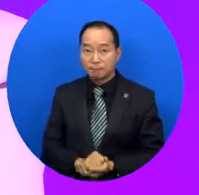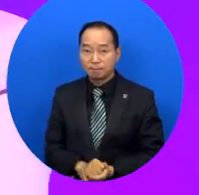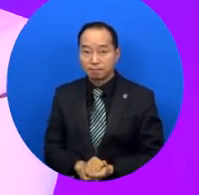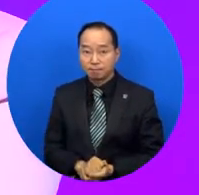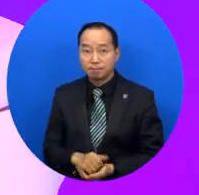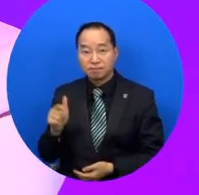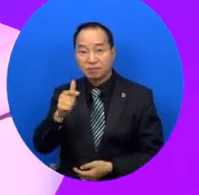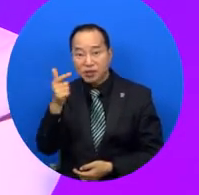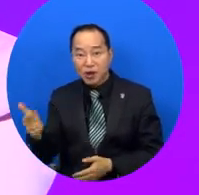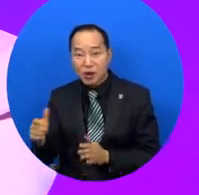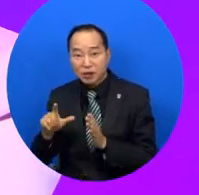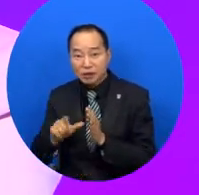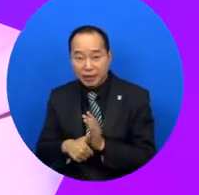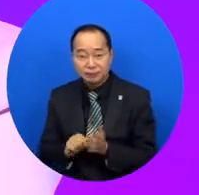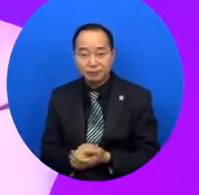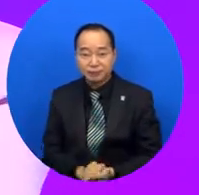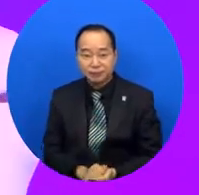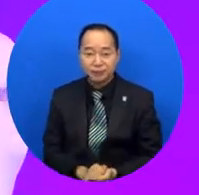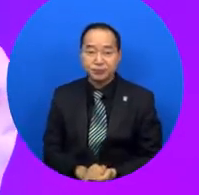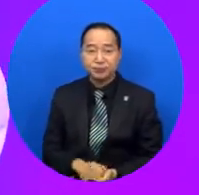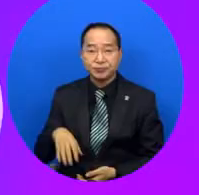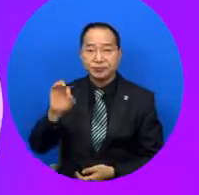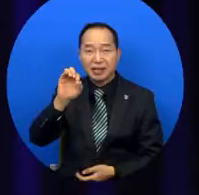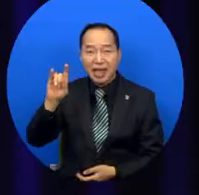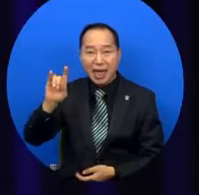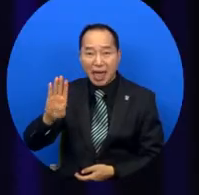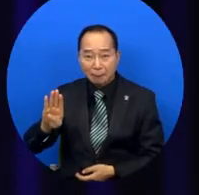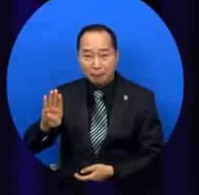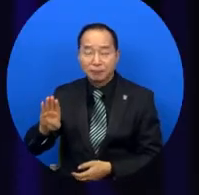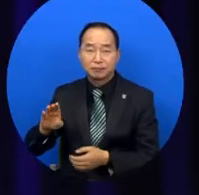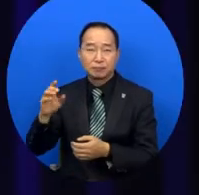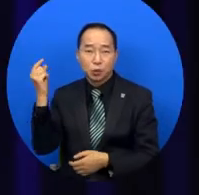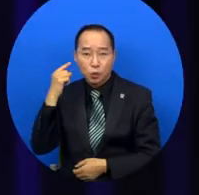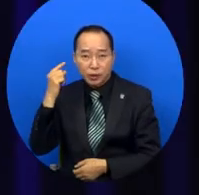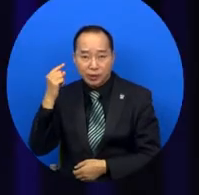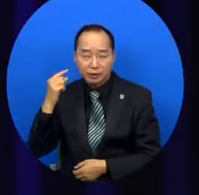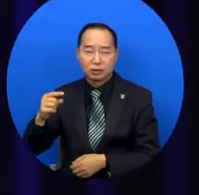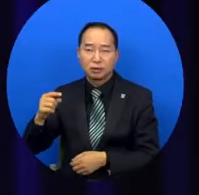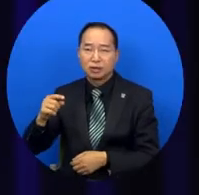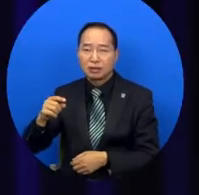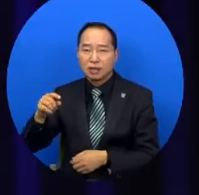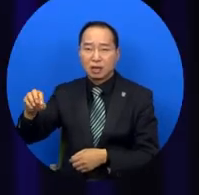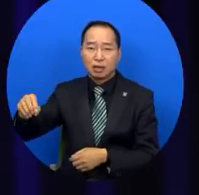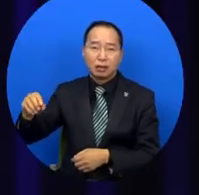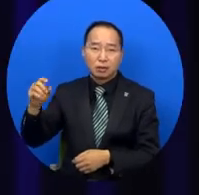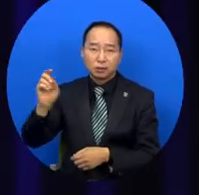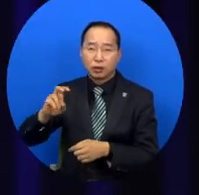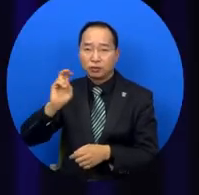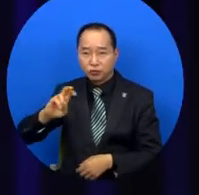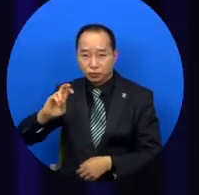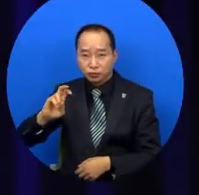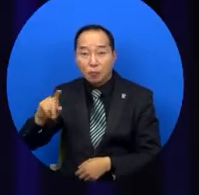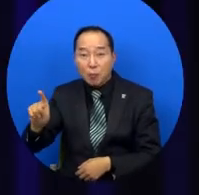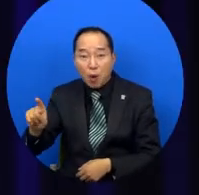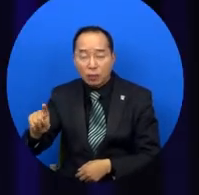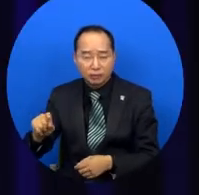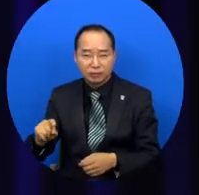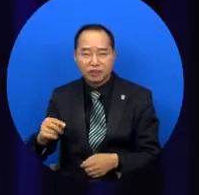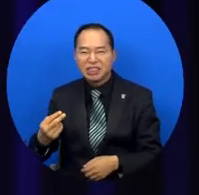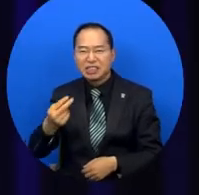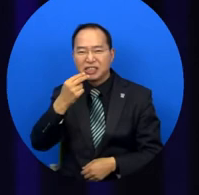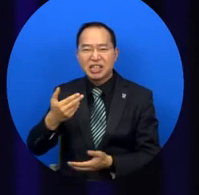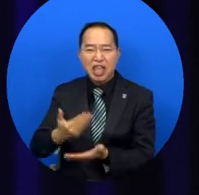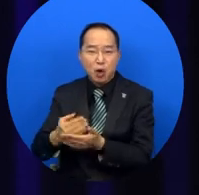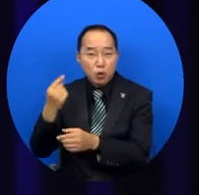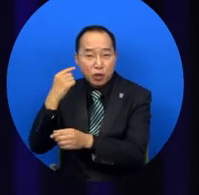어떻게 하냐면 앱이 많아요. Applications. 그걸 한 개 틀어놓고 자요. 그거 틀어놓으면 호흡을 시켜줘.